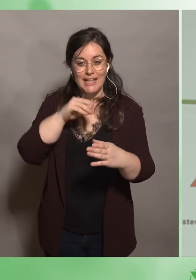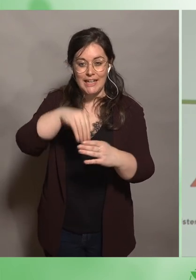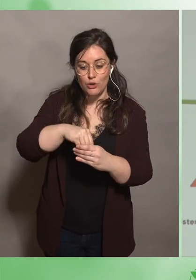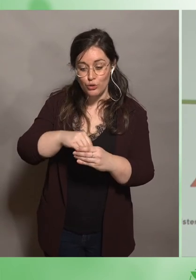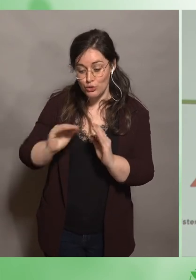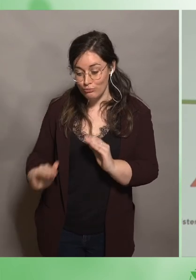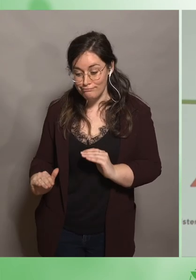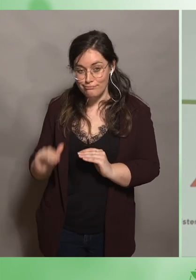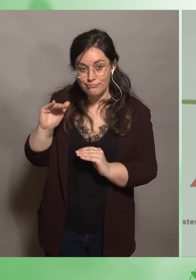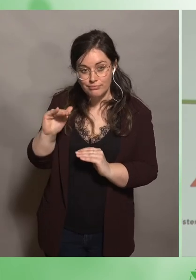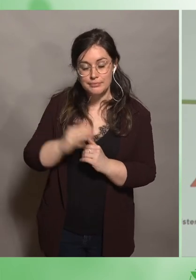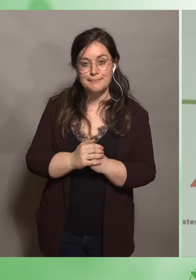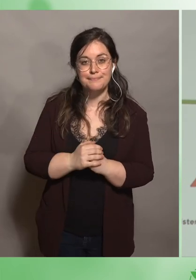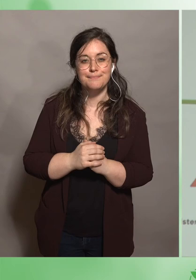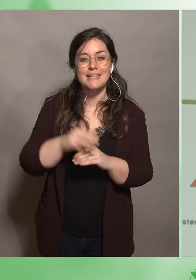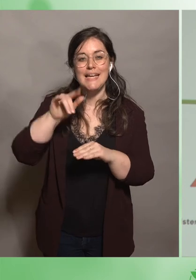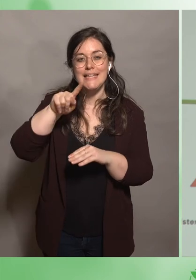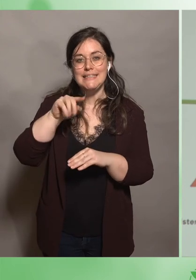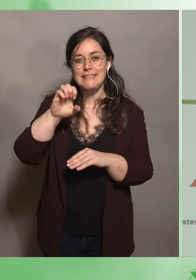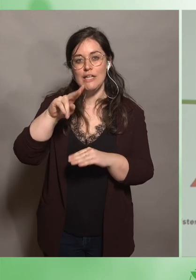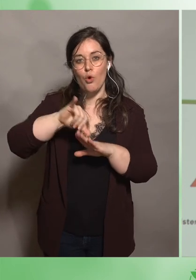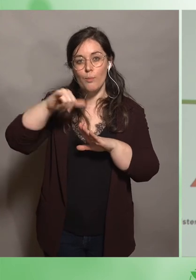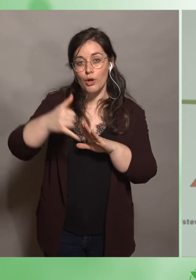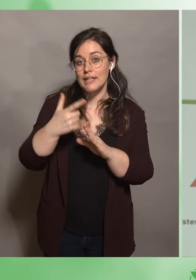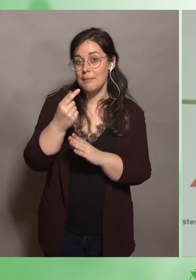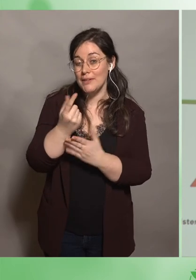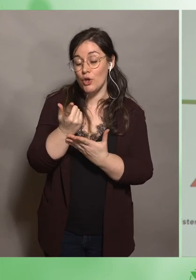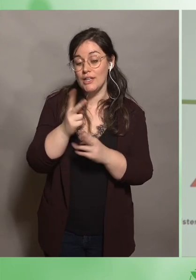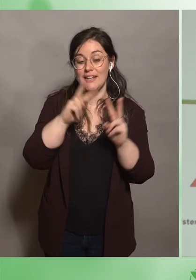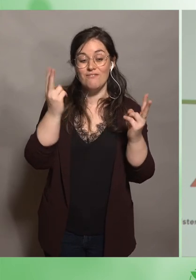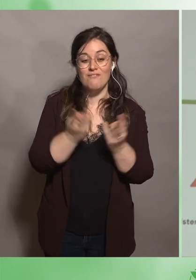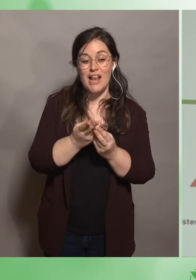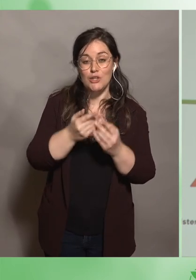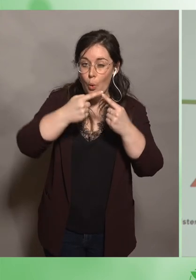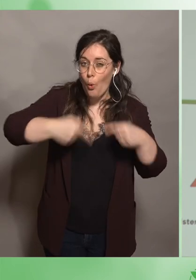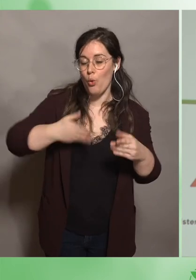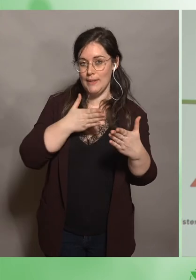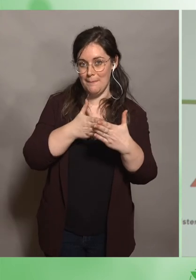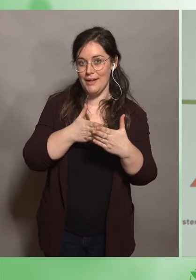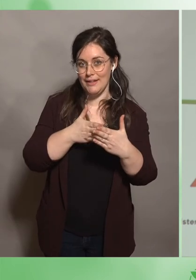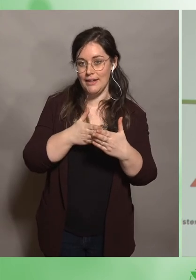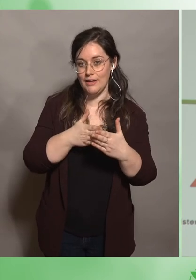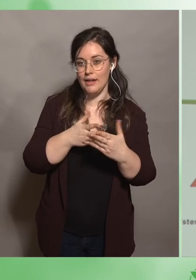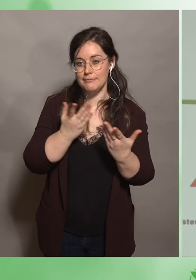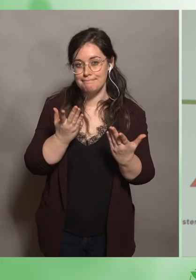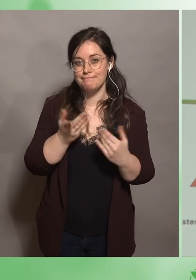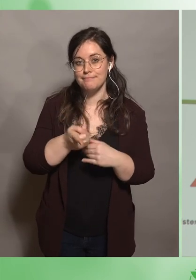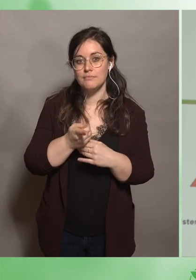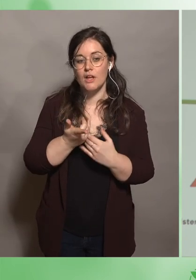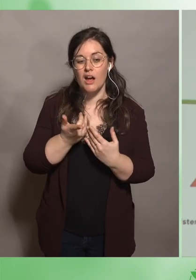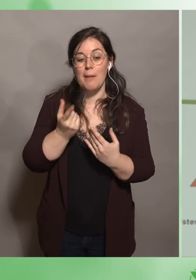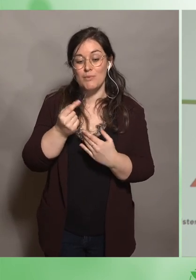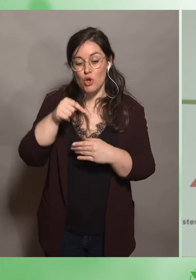auf. Zero Project bedeutet eine Welt ohne Barrieren, die sich aber irgendwann einmal dieses Projekt beendet